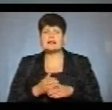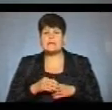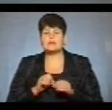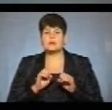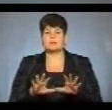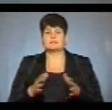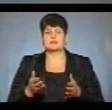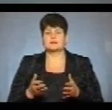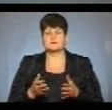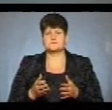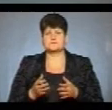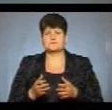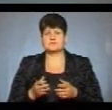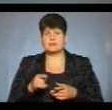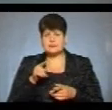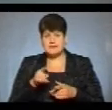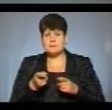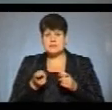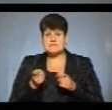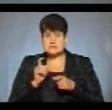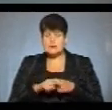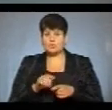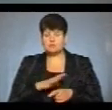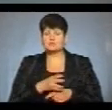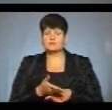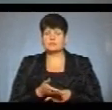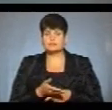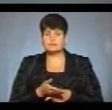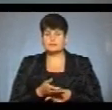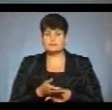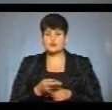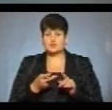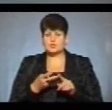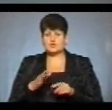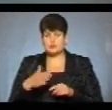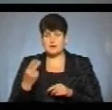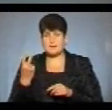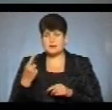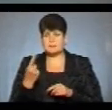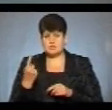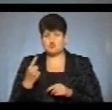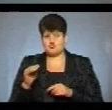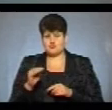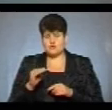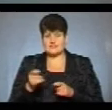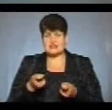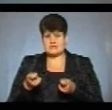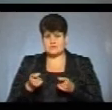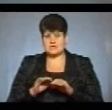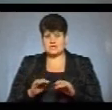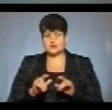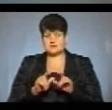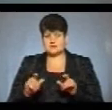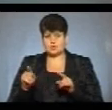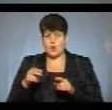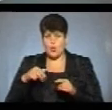двері виломив. Там вже замок був. З другої сторони, коли ця 1 числа, 1 жовтня, завідуюча дитячим